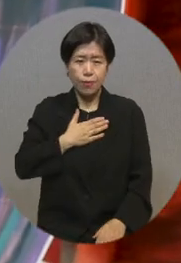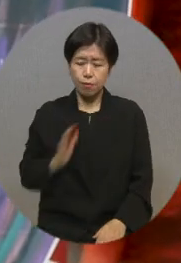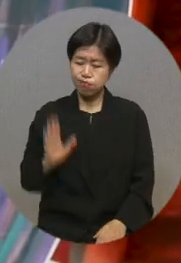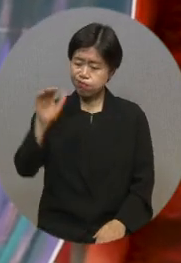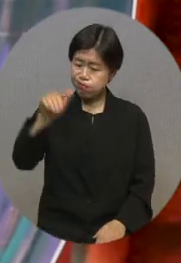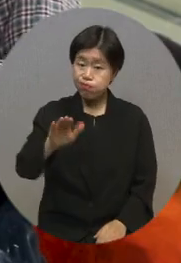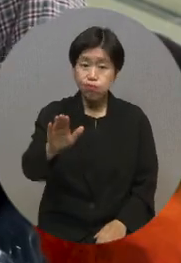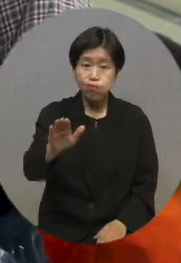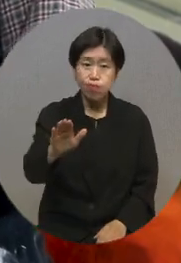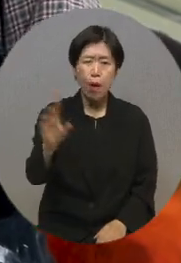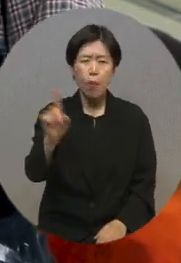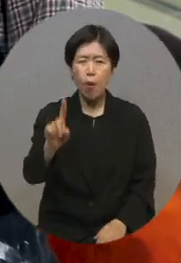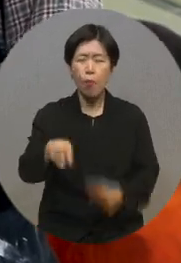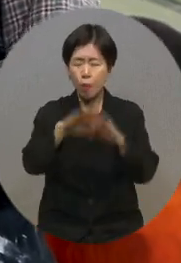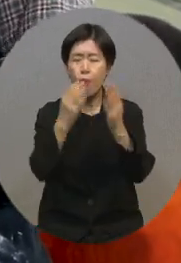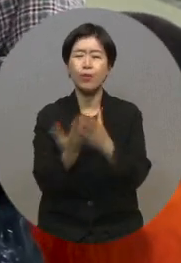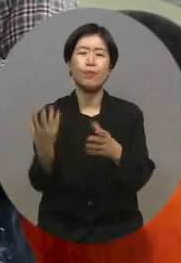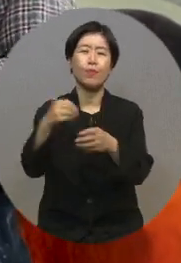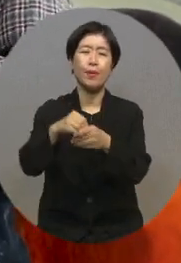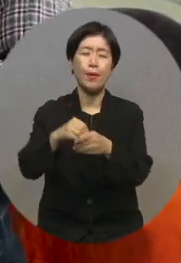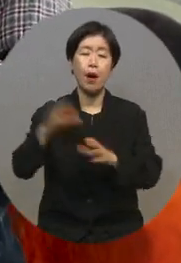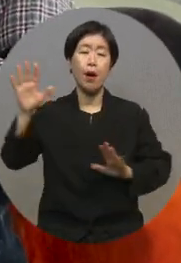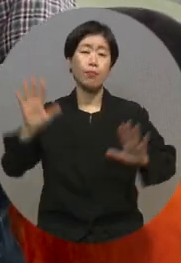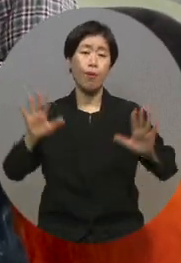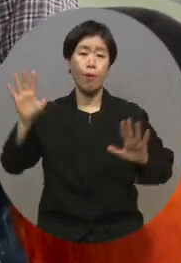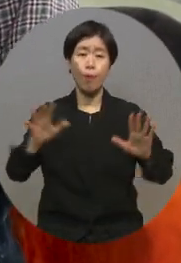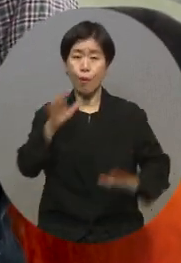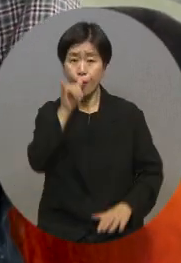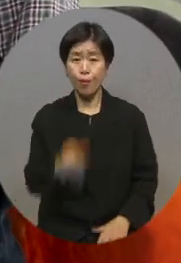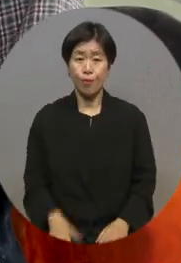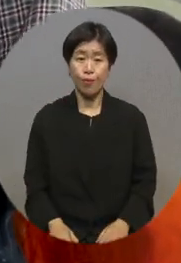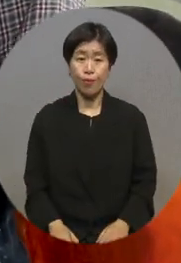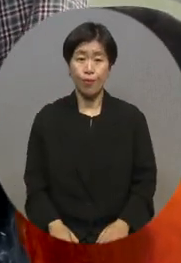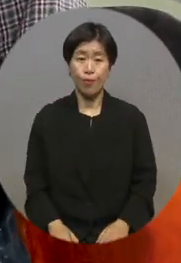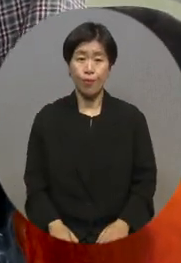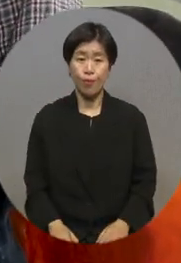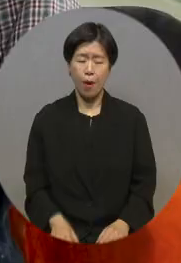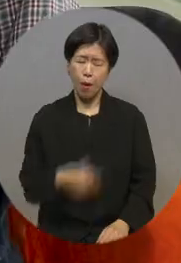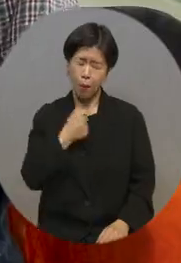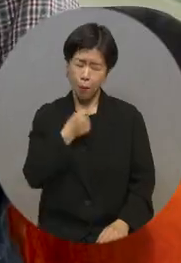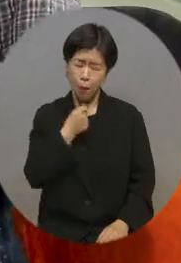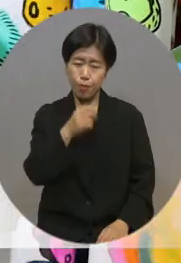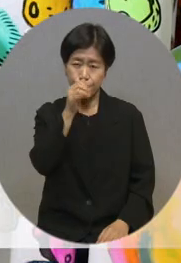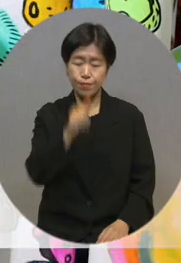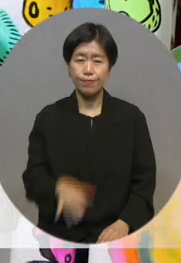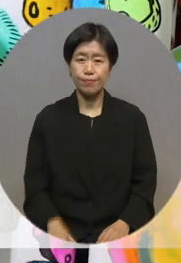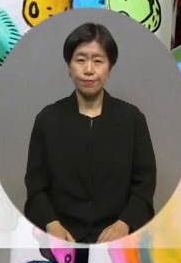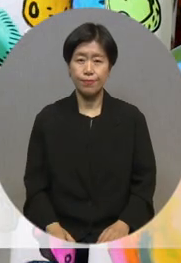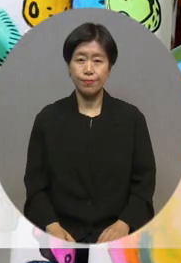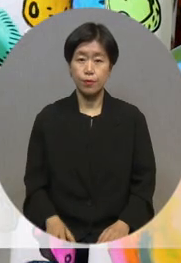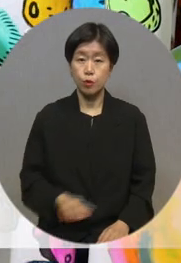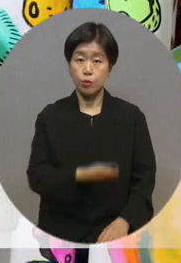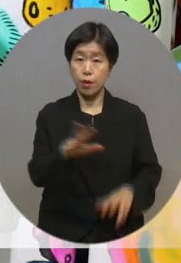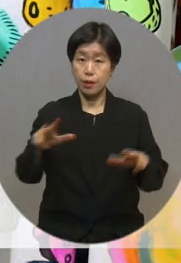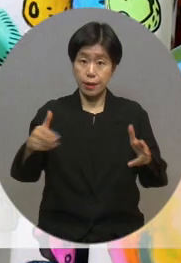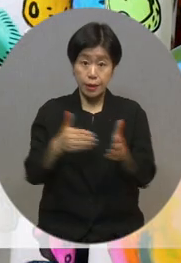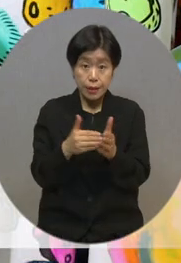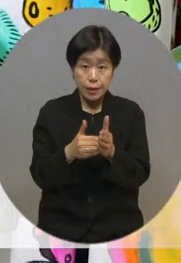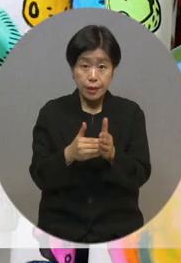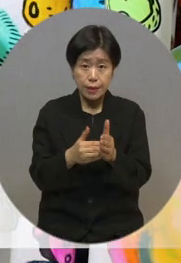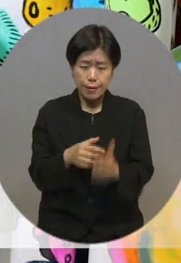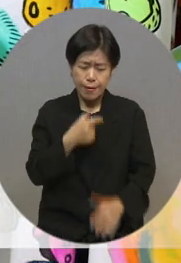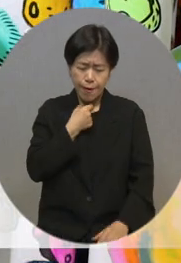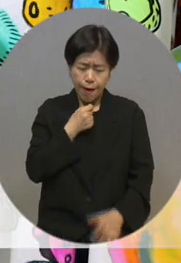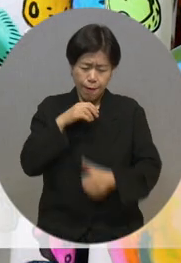기복이든 우리는 몸짓으로 말하고 무엇인가를 갈구하기도 합니다. 우리가 그동안 욕망을